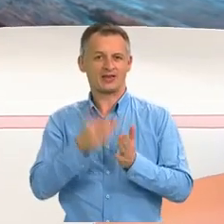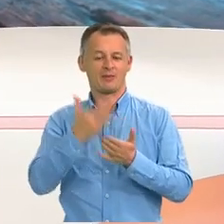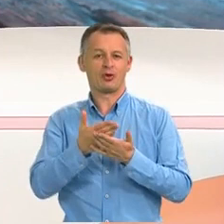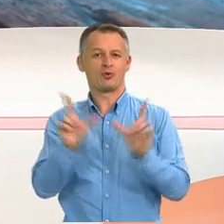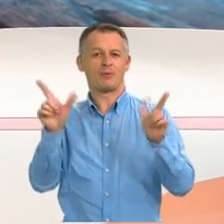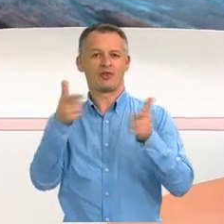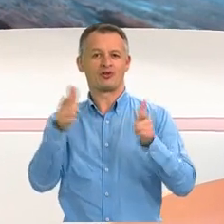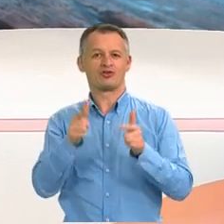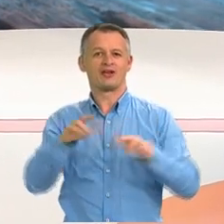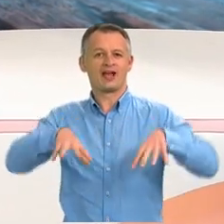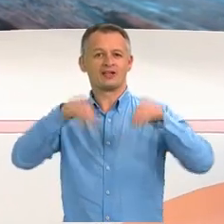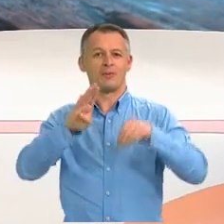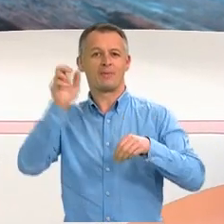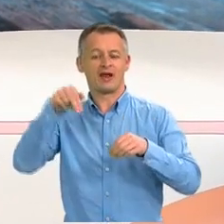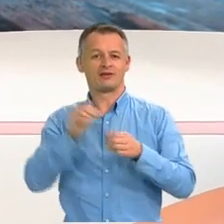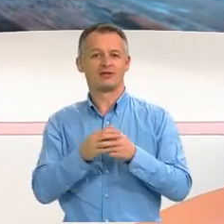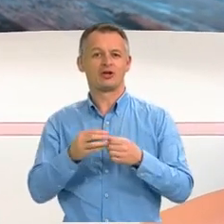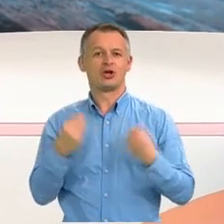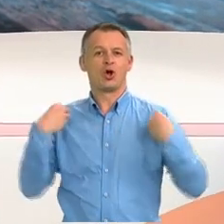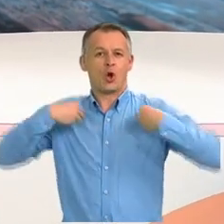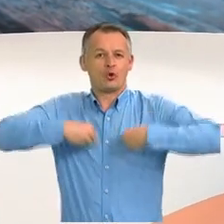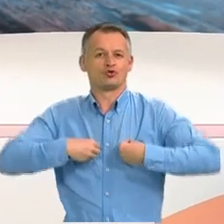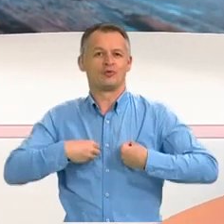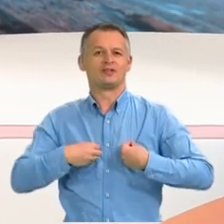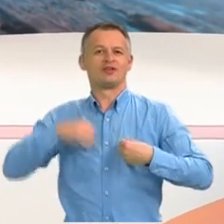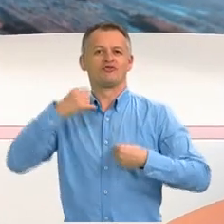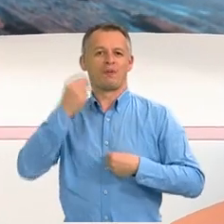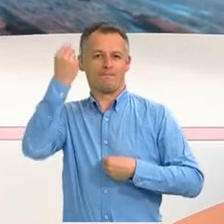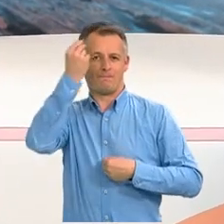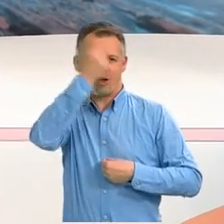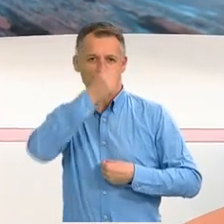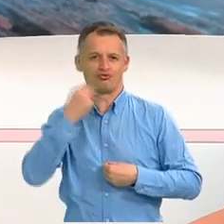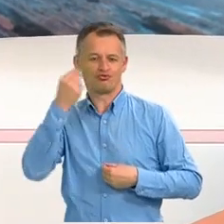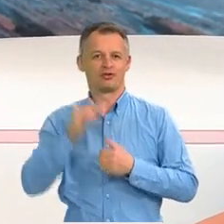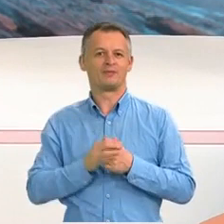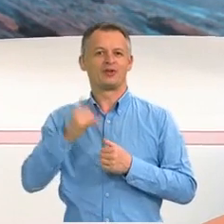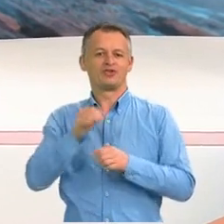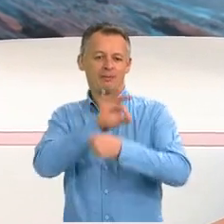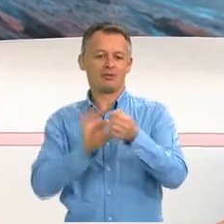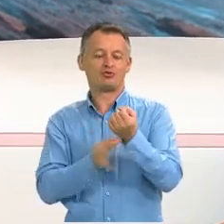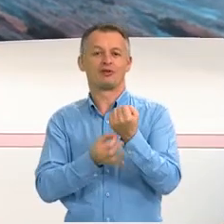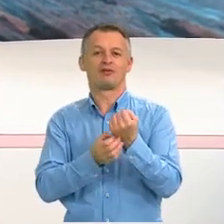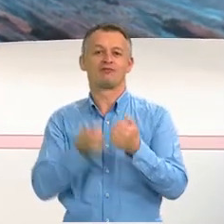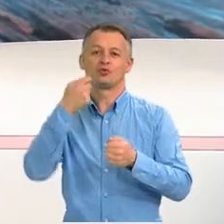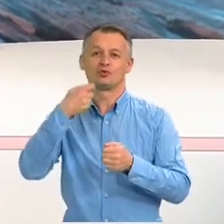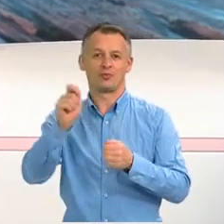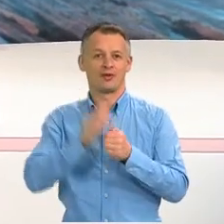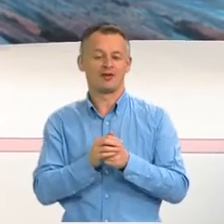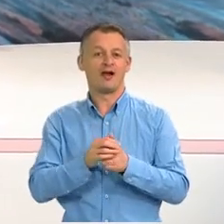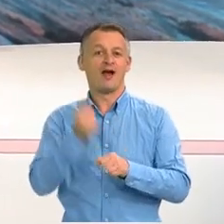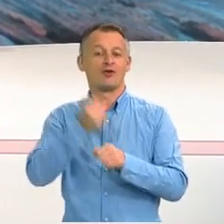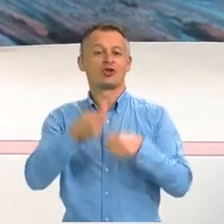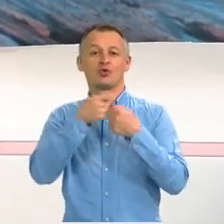de la Castelul Branc. Costumații alese pe sprânceană, machiaje și coafuri spectaculoase, dar și bijuterii opulente au făcut ca evenimentul să fie unul